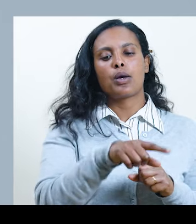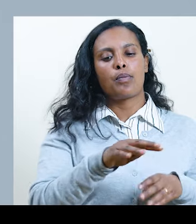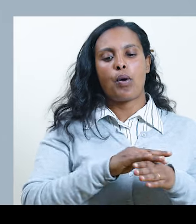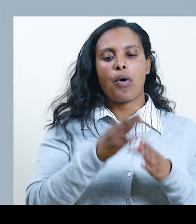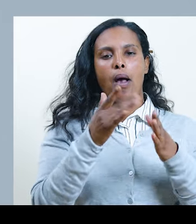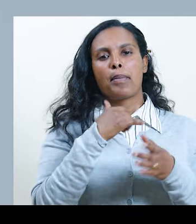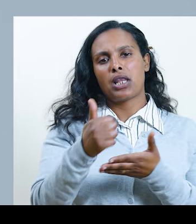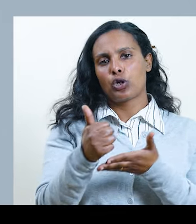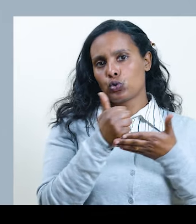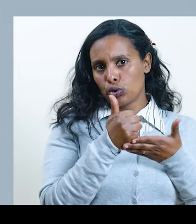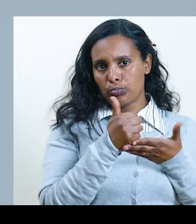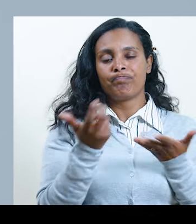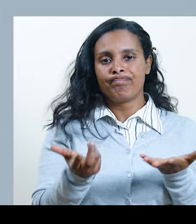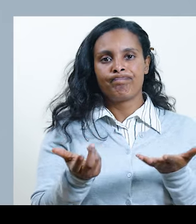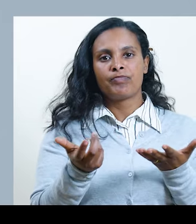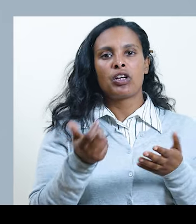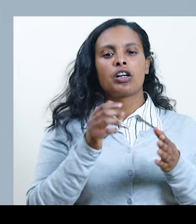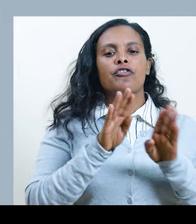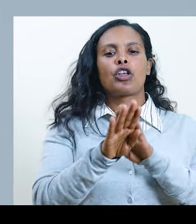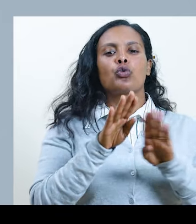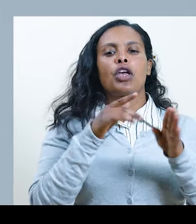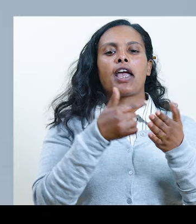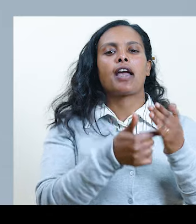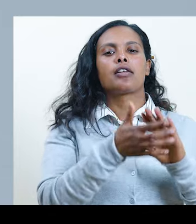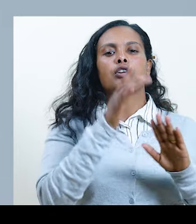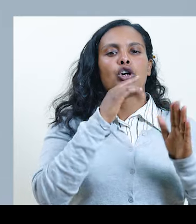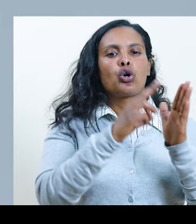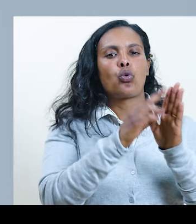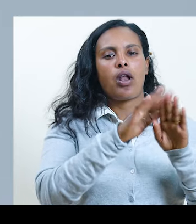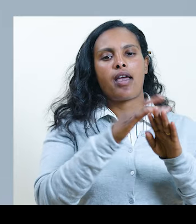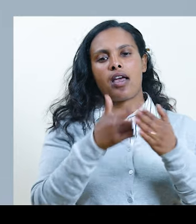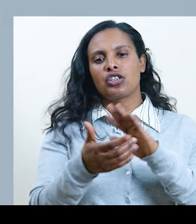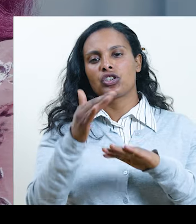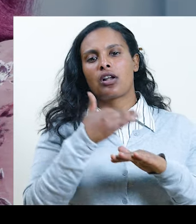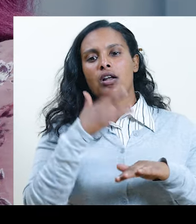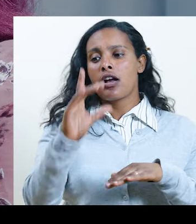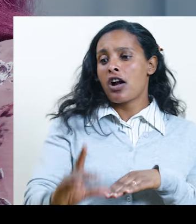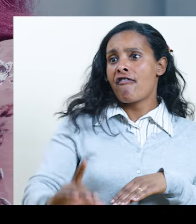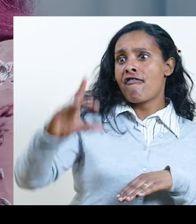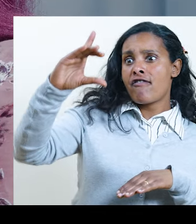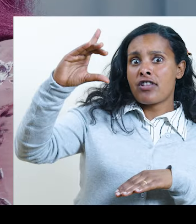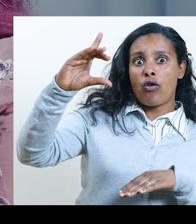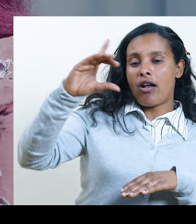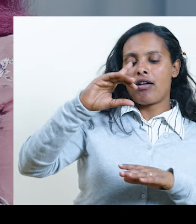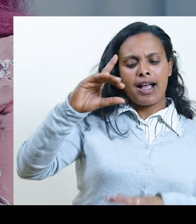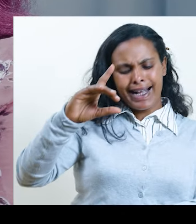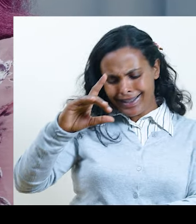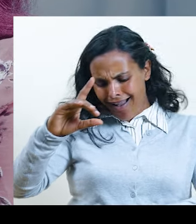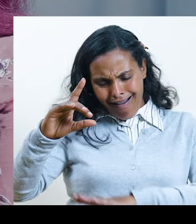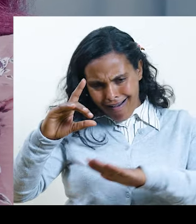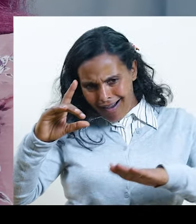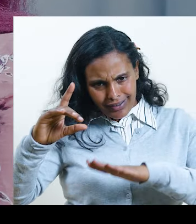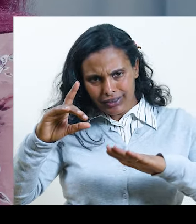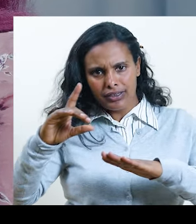እናንተም በሙያ ብታግዙን ከፍታቱ ይሄ ነው ህጉ ጋር ኮ እንደዚህ ነው ከፍታውን አናቀውምኛ ታች ነው